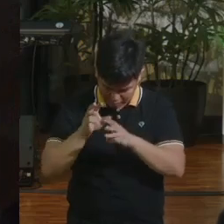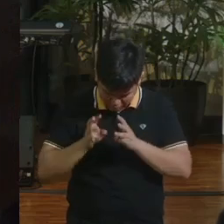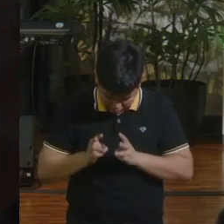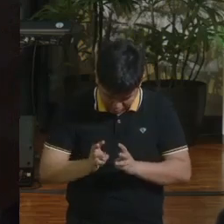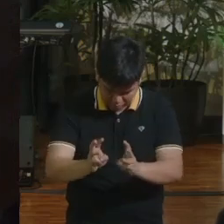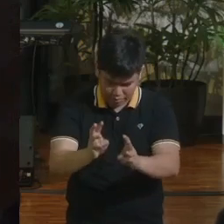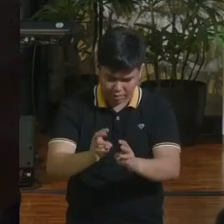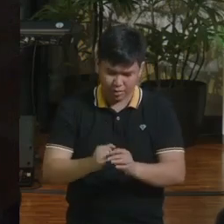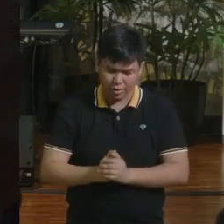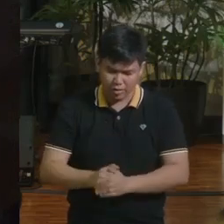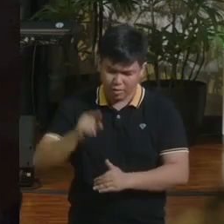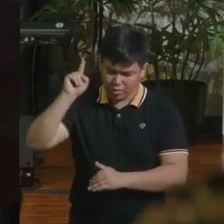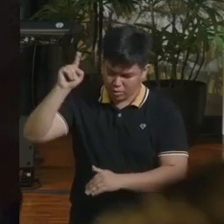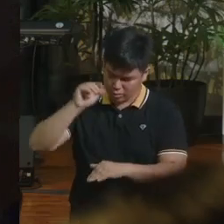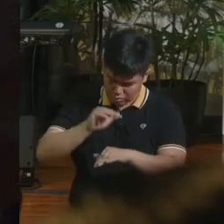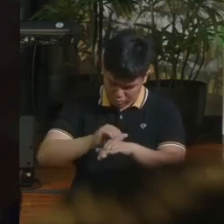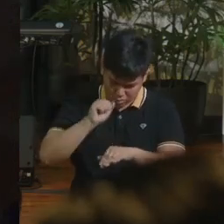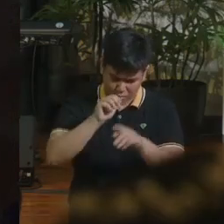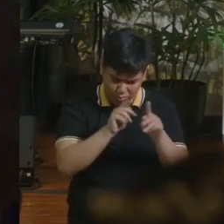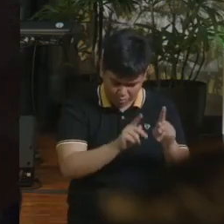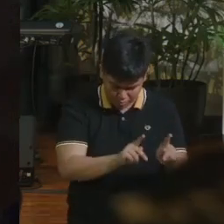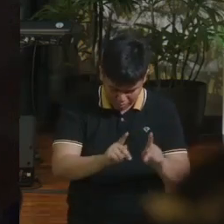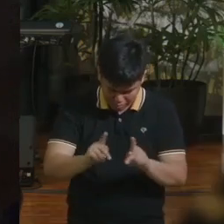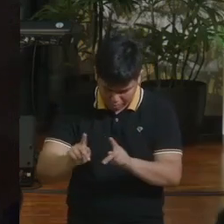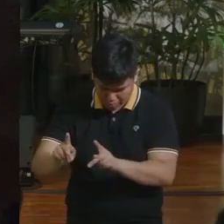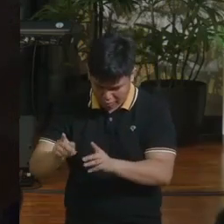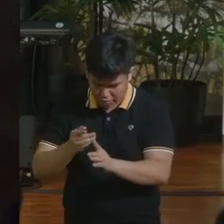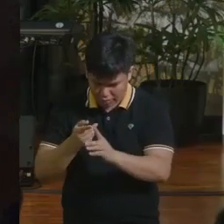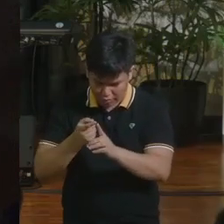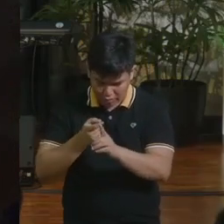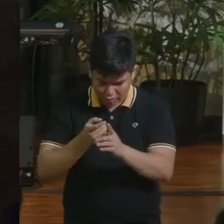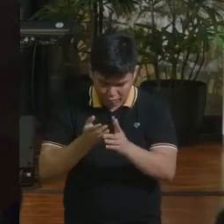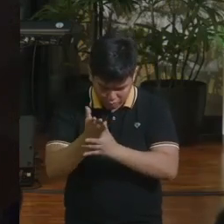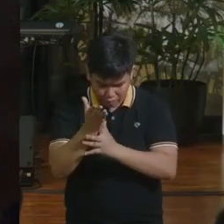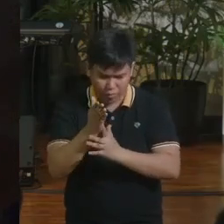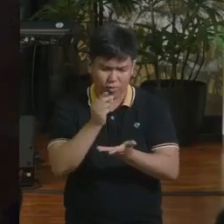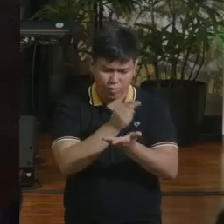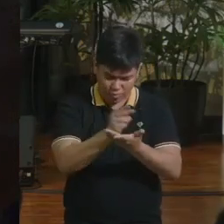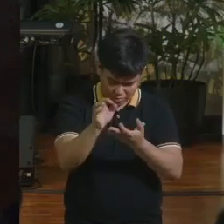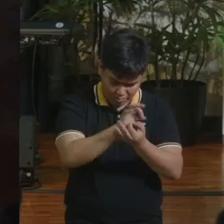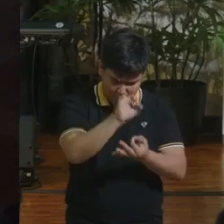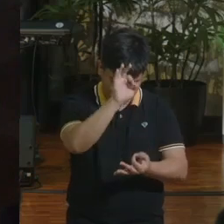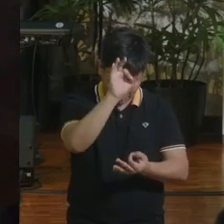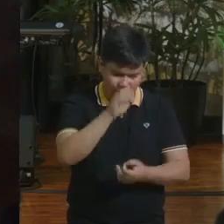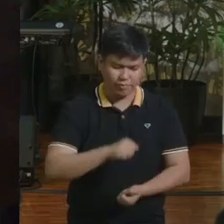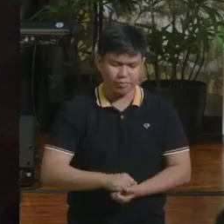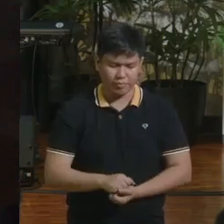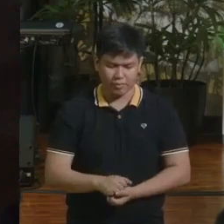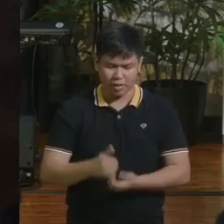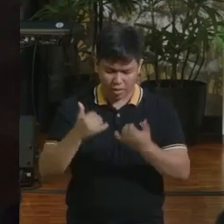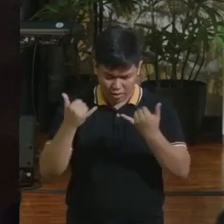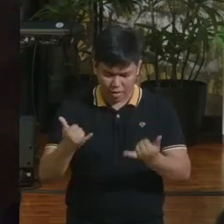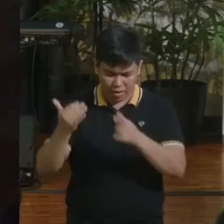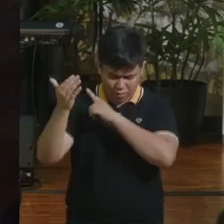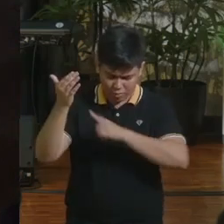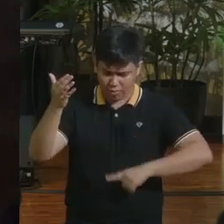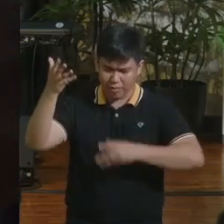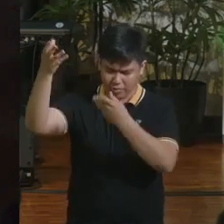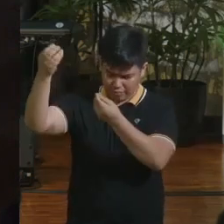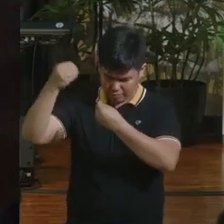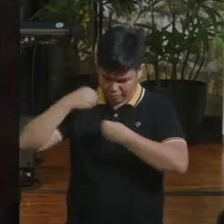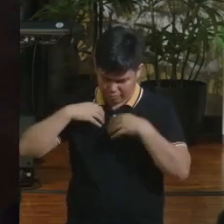inyong tinawag at hinanda sa pamamagitan ng inyong Espiritu. Kaya bigyan niyo kami ng tapang,